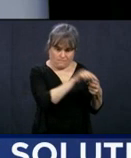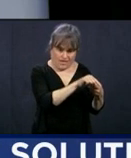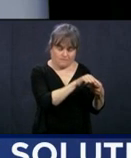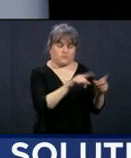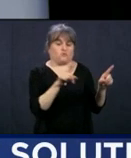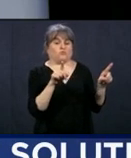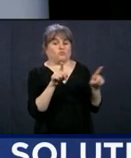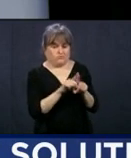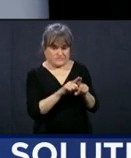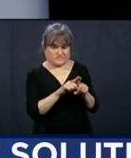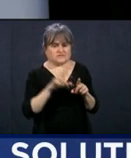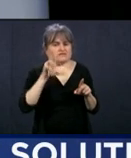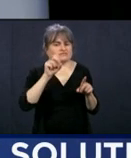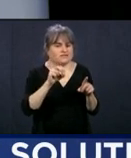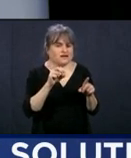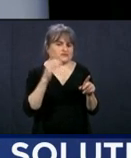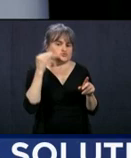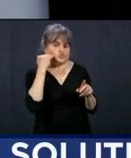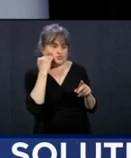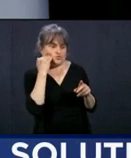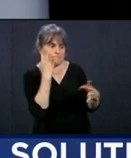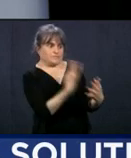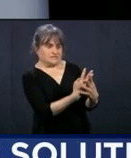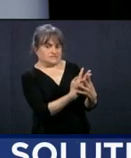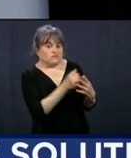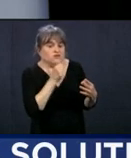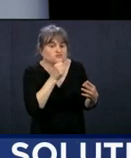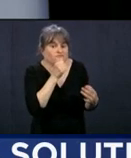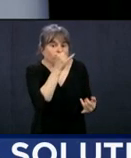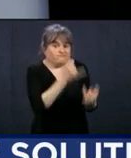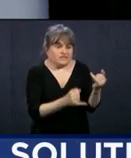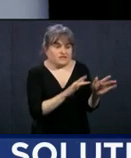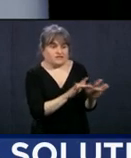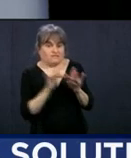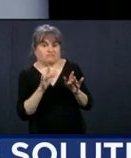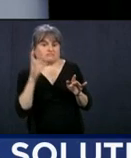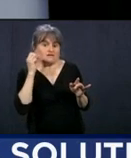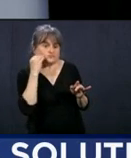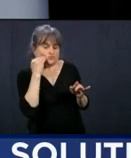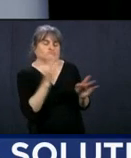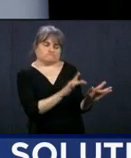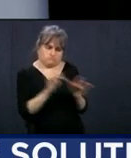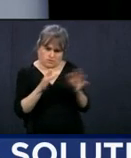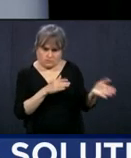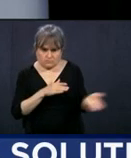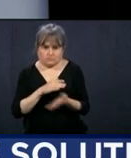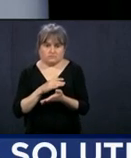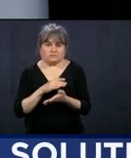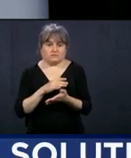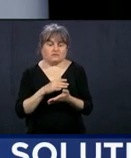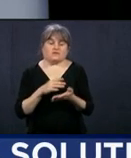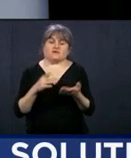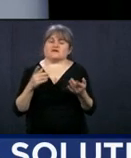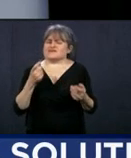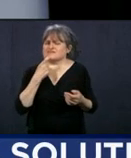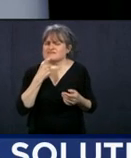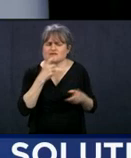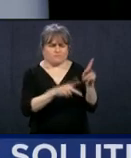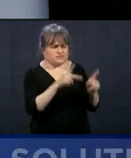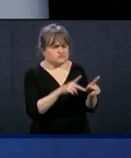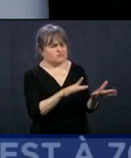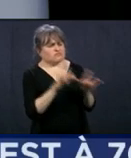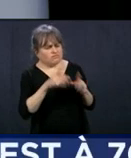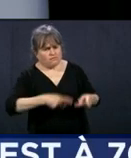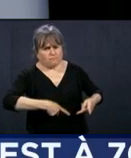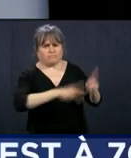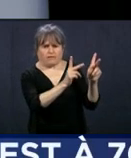de moins de 30 jours. Et là, je veux rassurer tout le monde que les personnes qui pourront éventuellement se prévaloir de cette permission